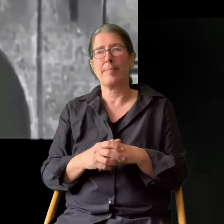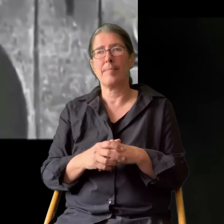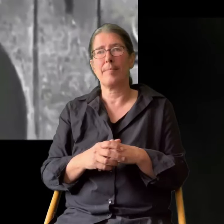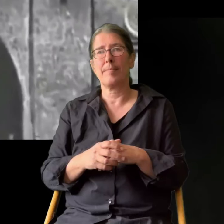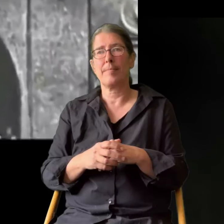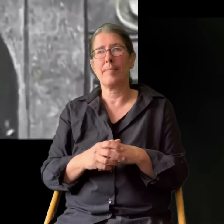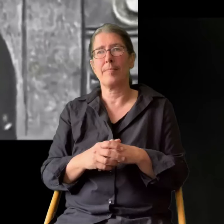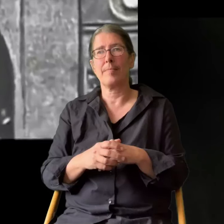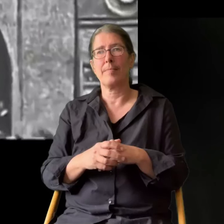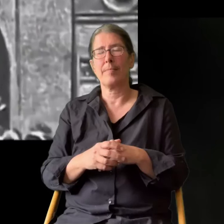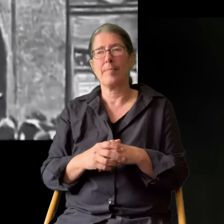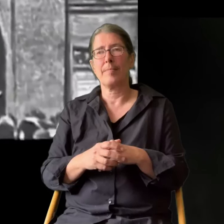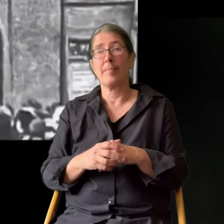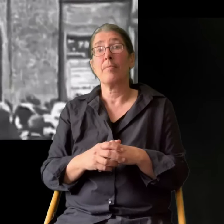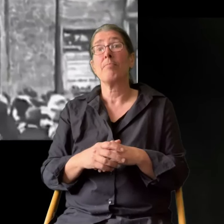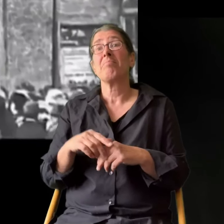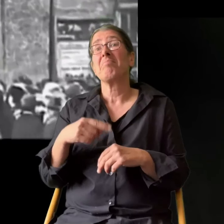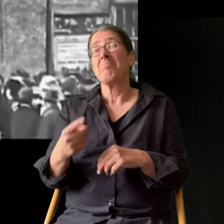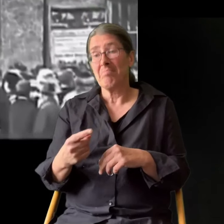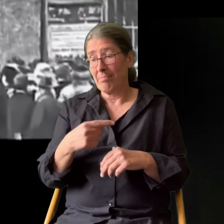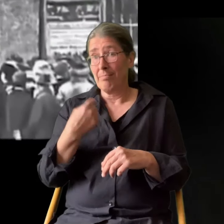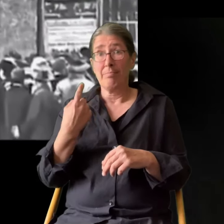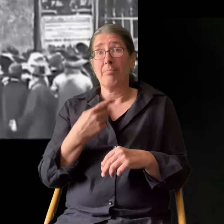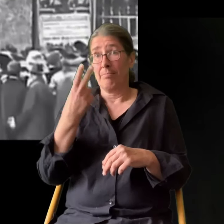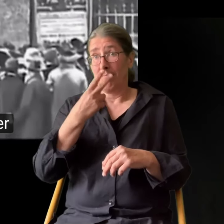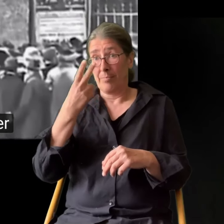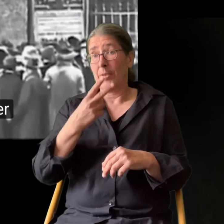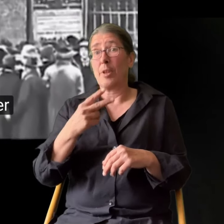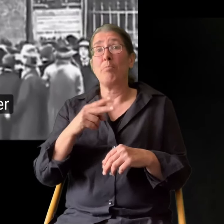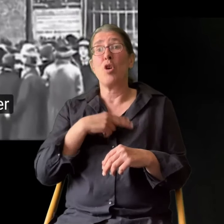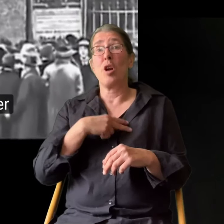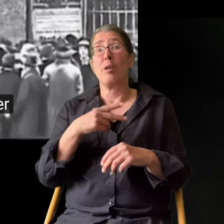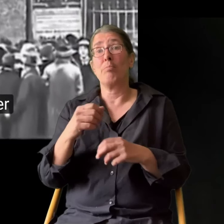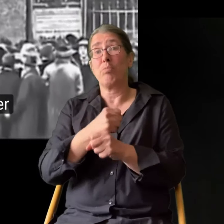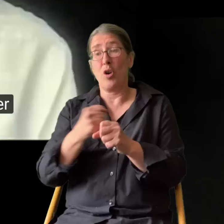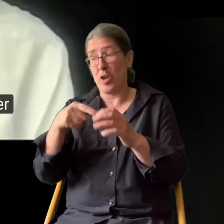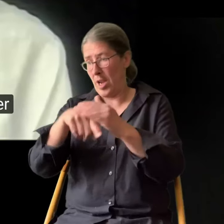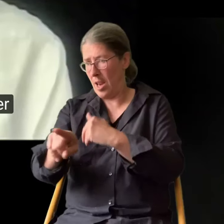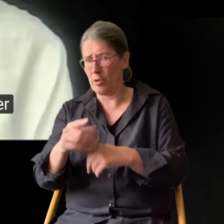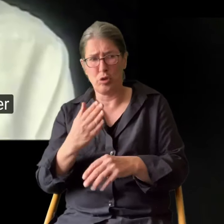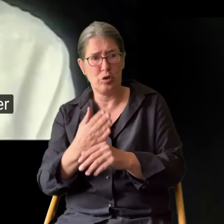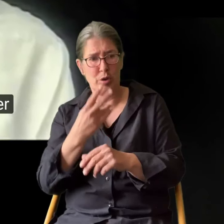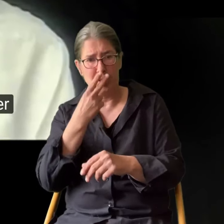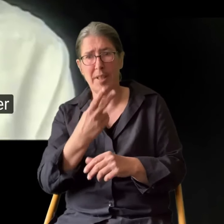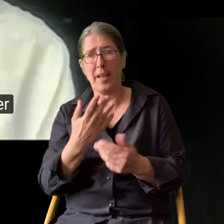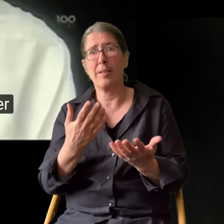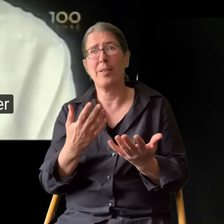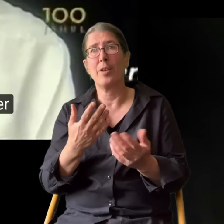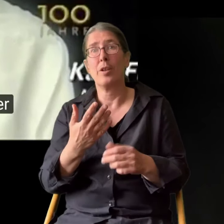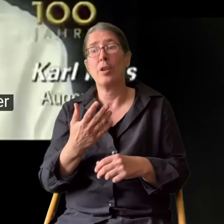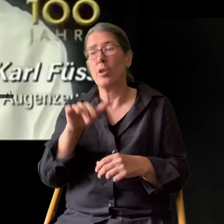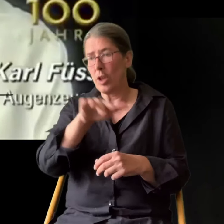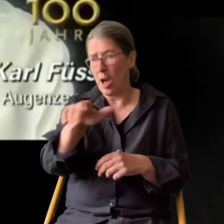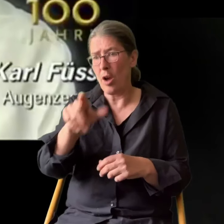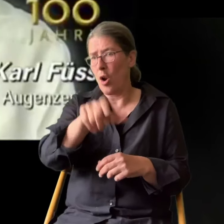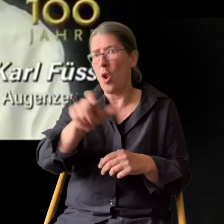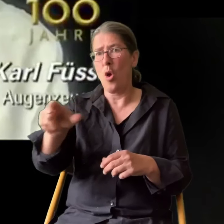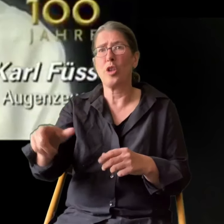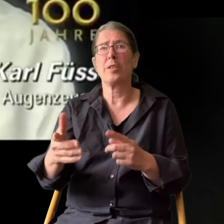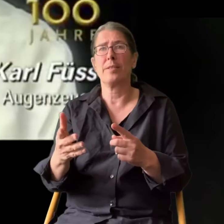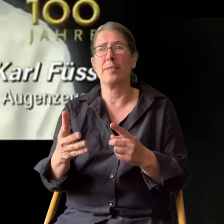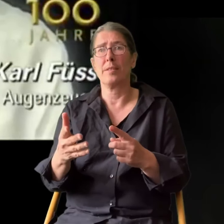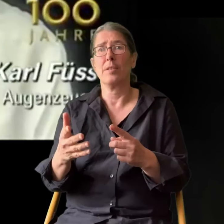werden. Dann bin ich natürlich zum Bürgerbräukeller. Und da habe ich dann schon gesehen, dass Leute auf einmal da gestanden sind